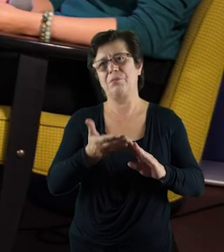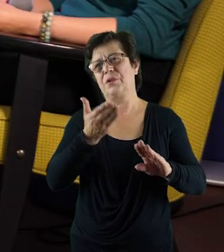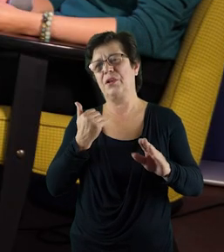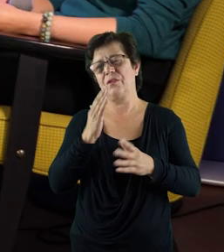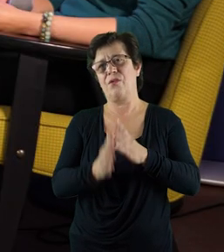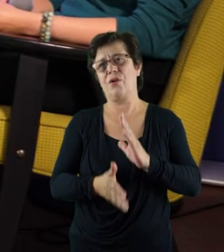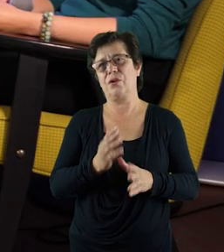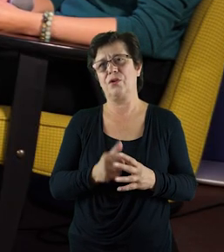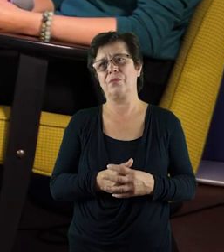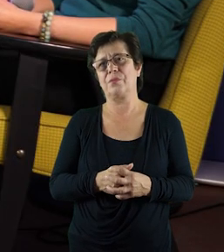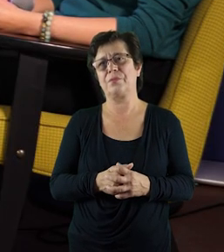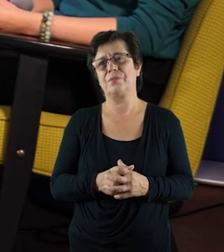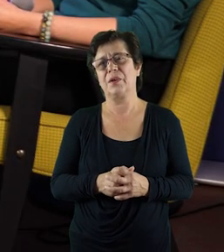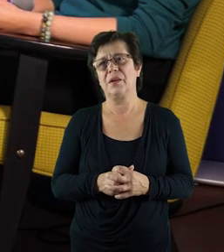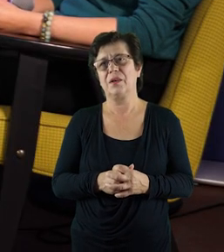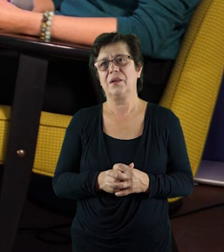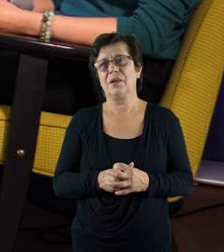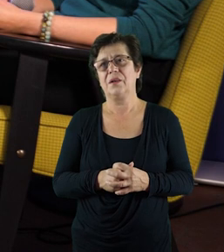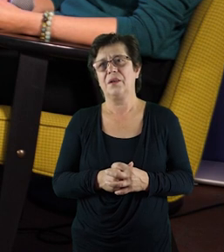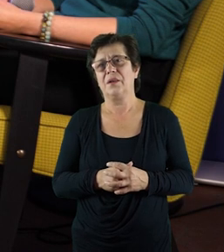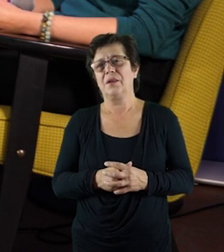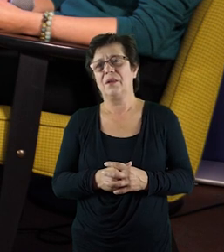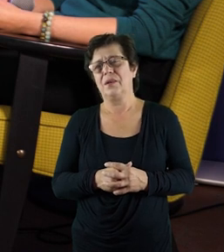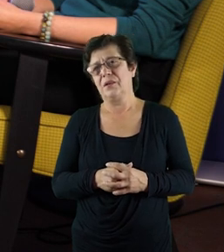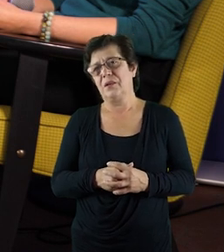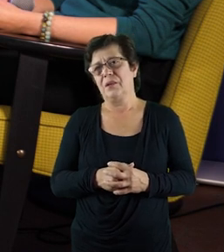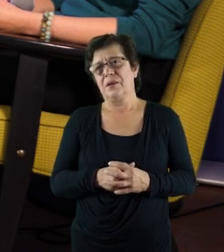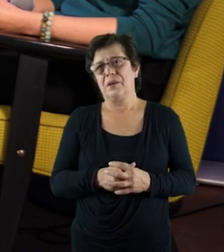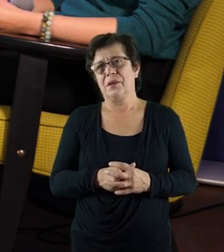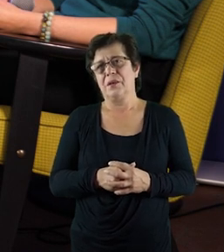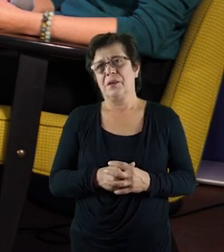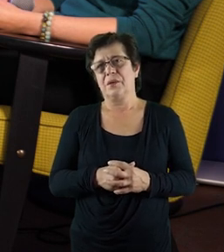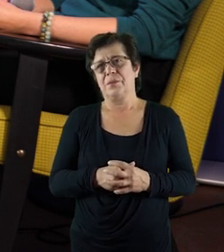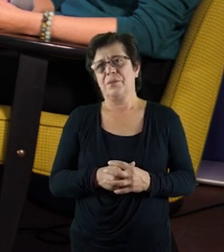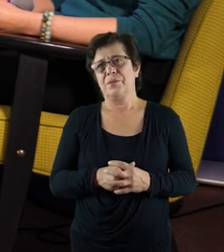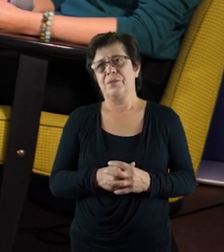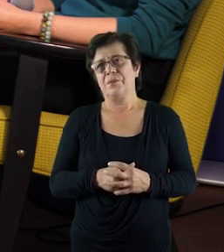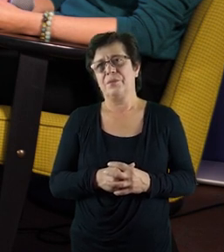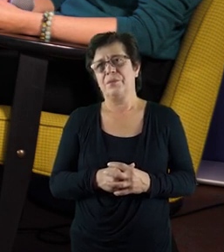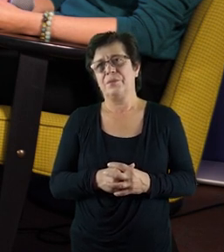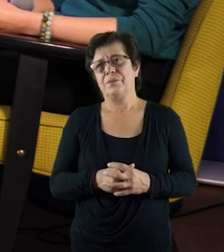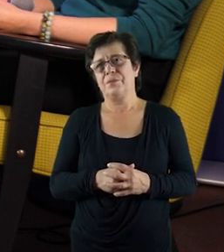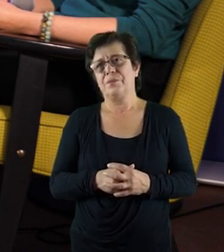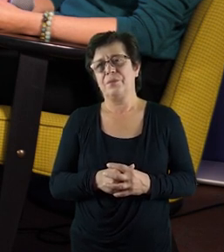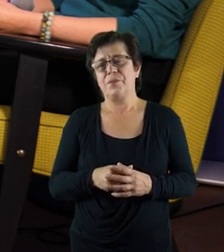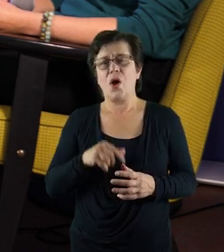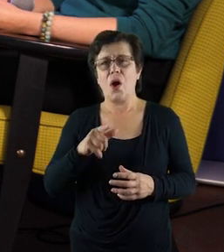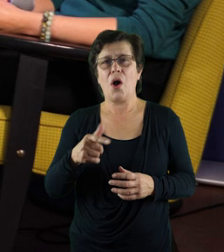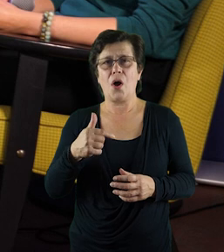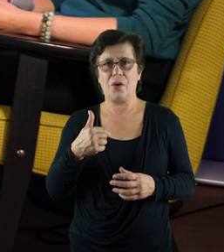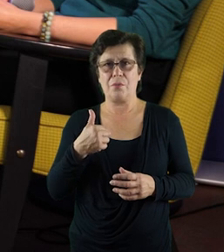Myślę, że to w jego przypadku, oczywiście abstrahując od takiej absolutnej wierności samemu